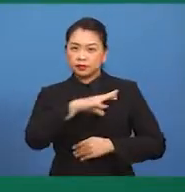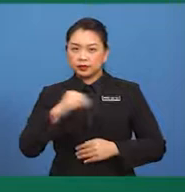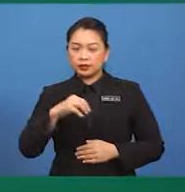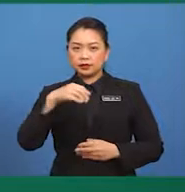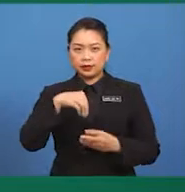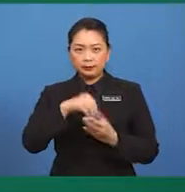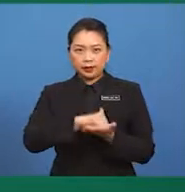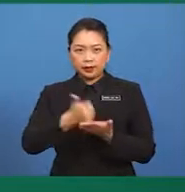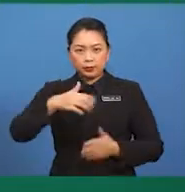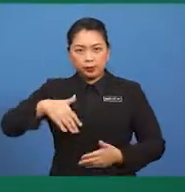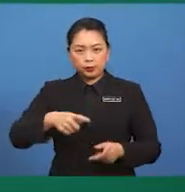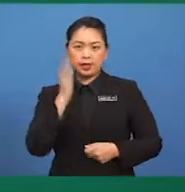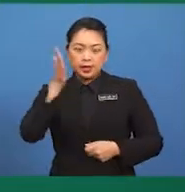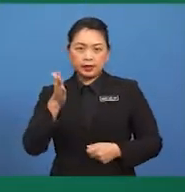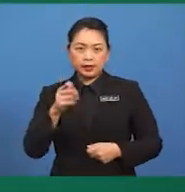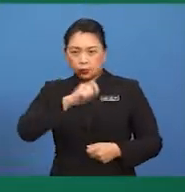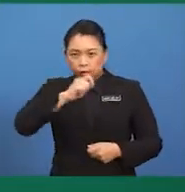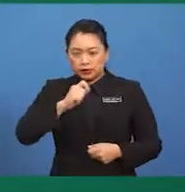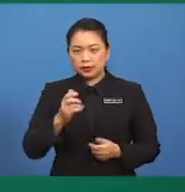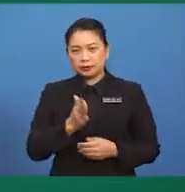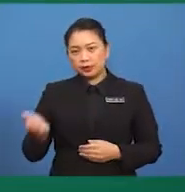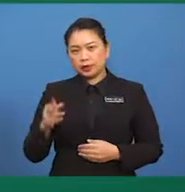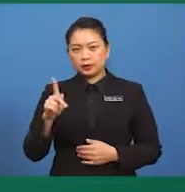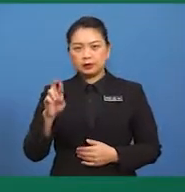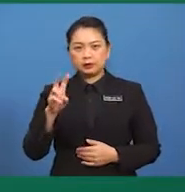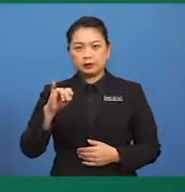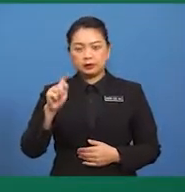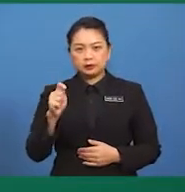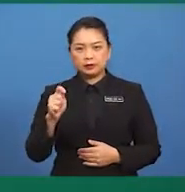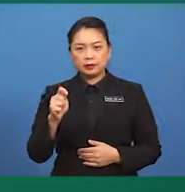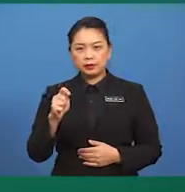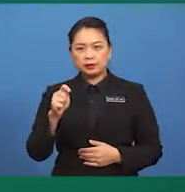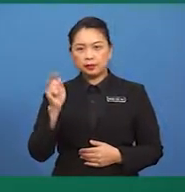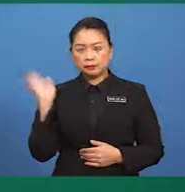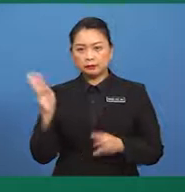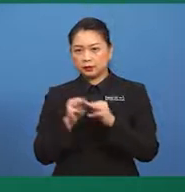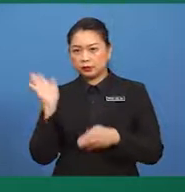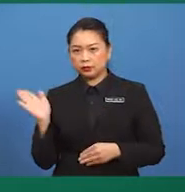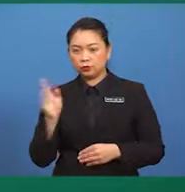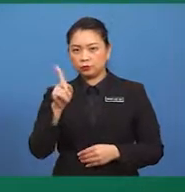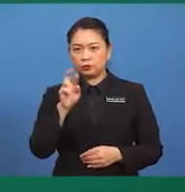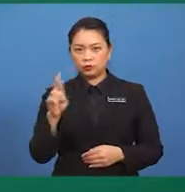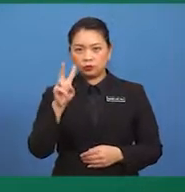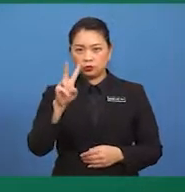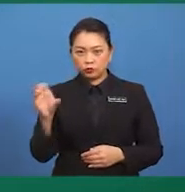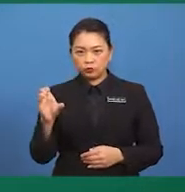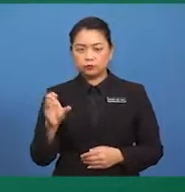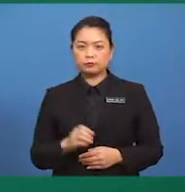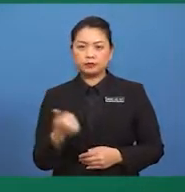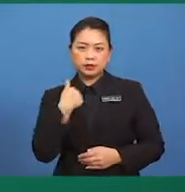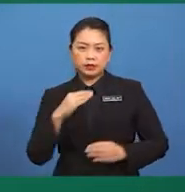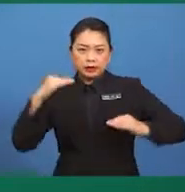belum terima, kita akan rekod di sedit dengan butiran hutang lapuk RM1,200. Kita